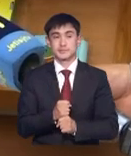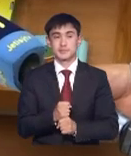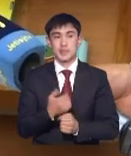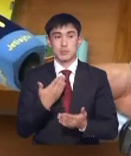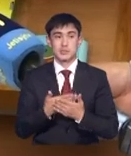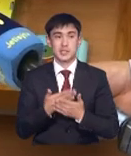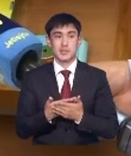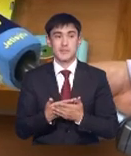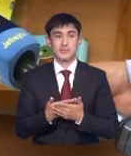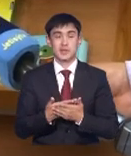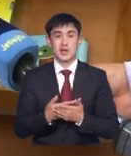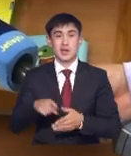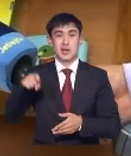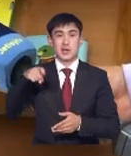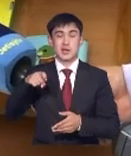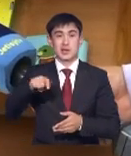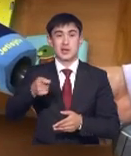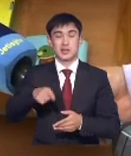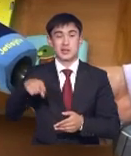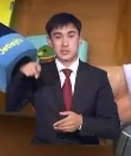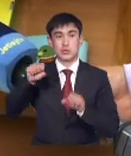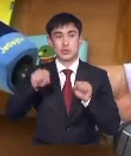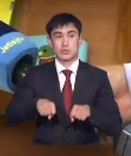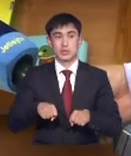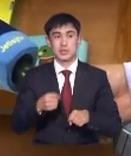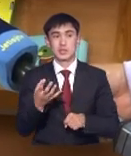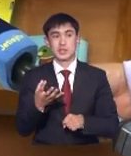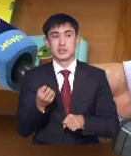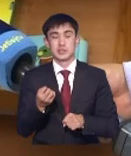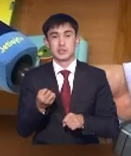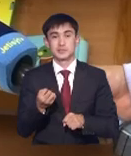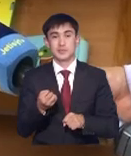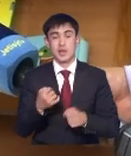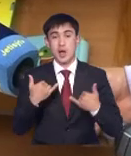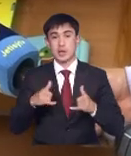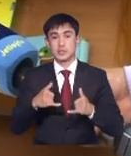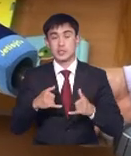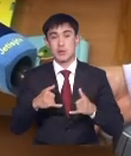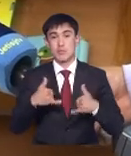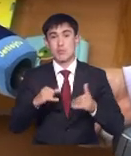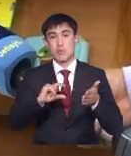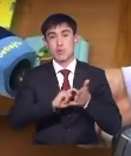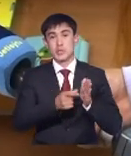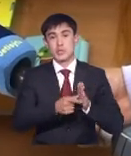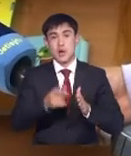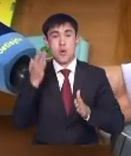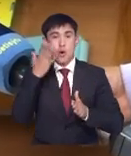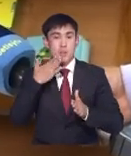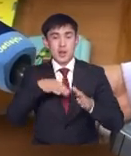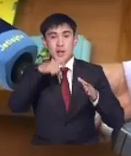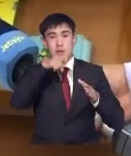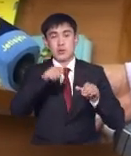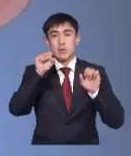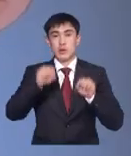мынау кілт ілгіш қып қолдануға болады. Сонымен қатар асхана бөлмесінде андай орамалдарды